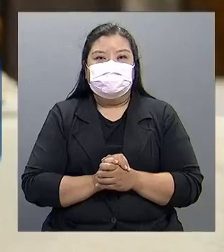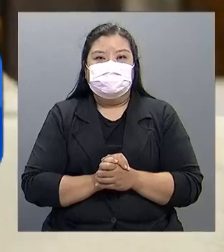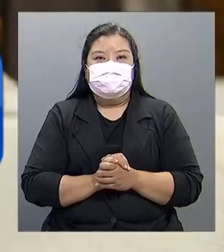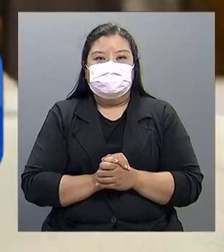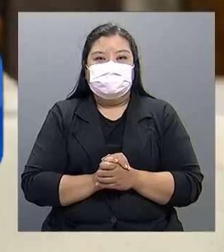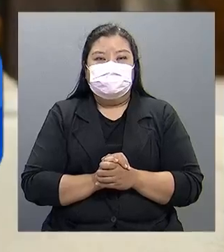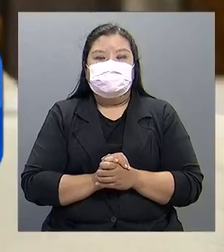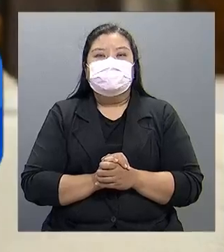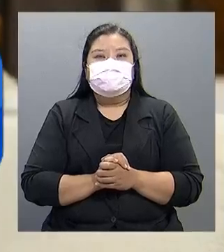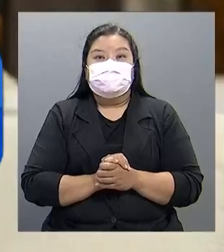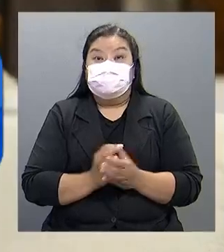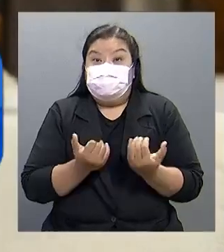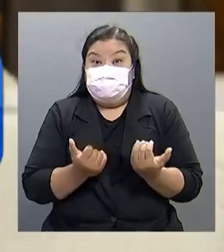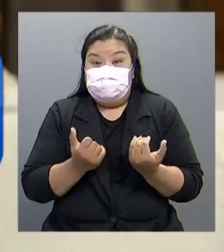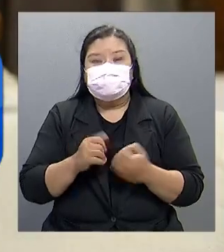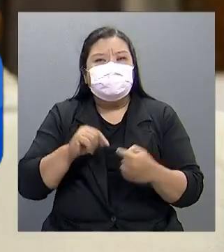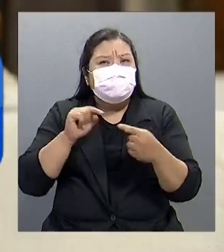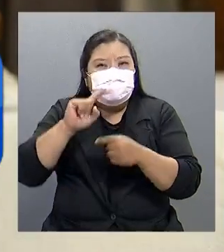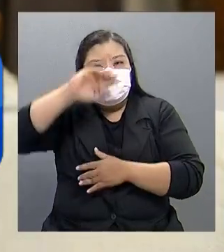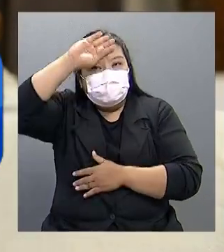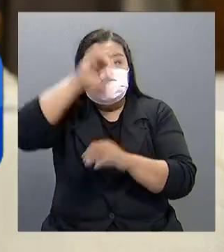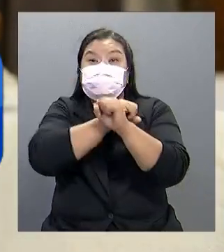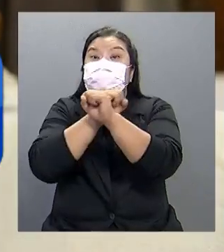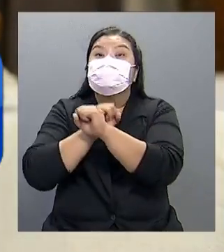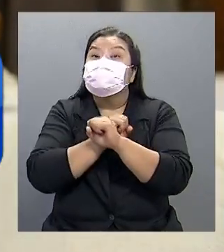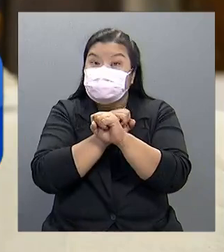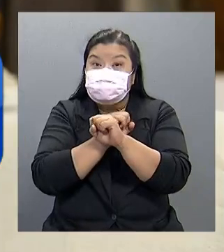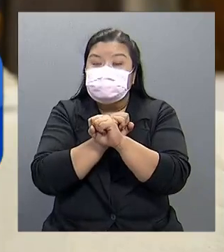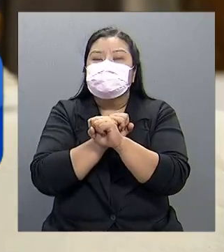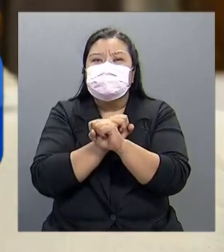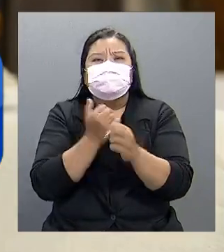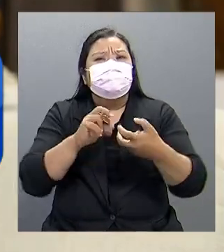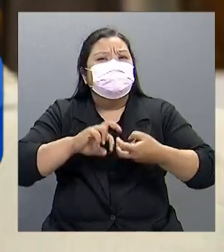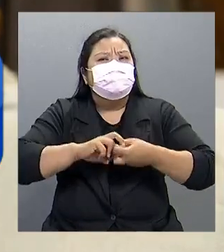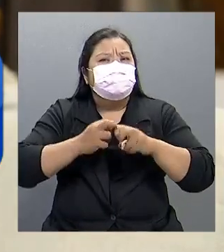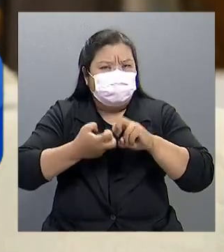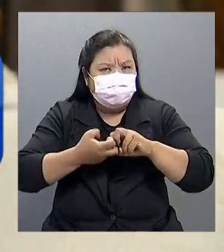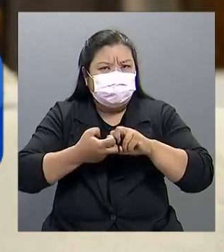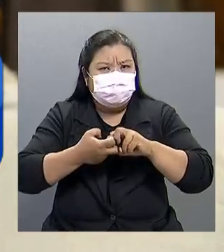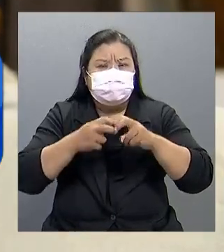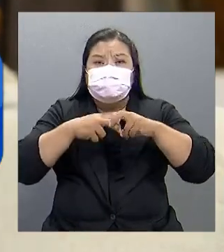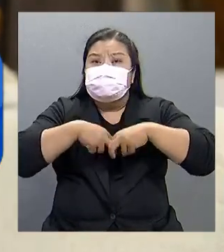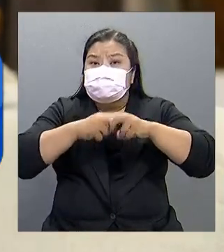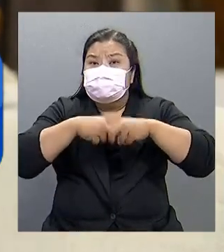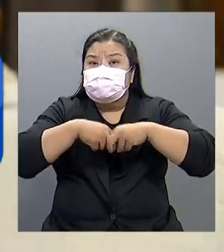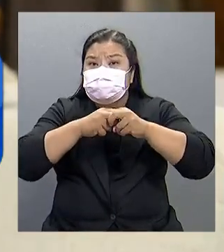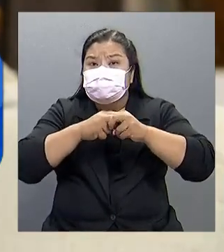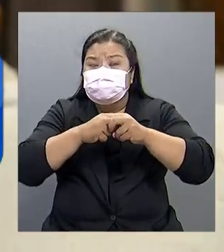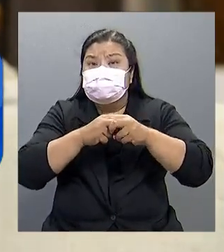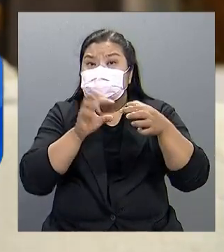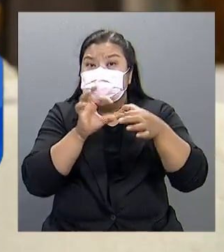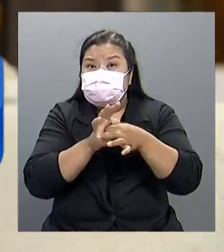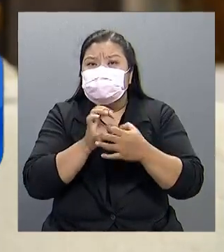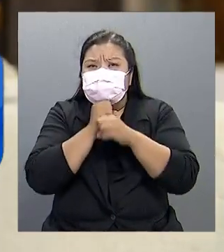ช่วงรู้สู้โรคค่ะช่วงนี้นะคะเราจะพูดถึงปัญหากระดูกของผู้สูงอายุนะคะที่เกิดจากการนั่งนาน